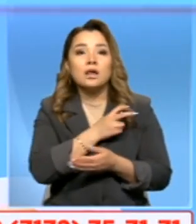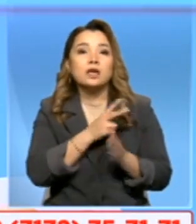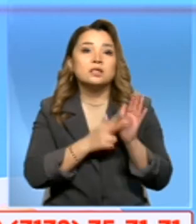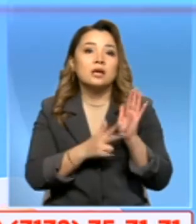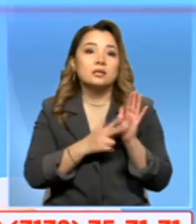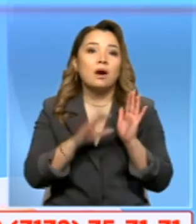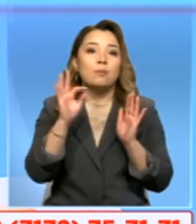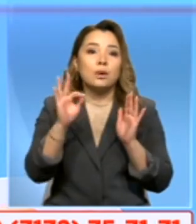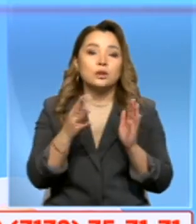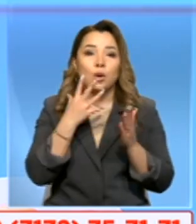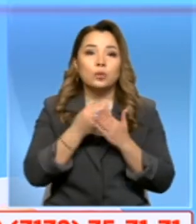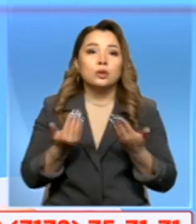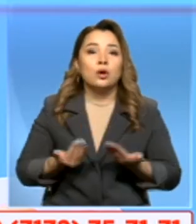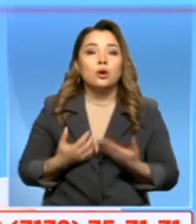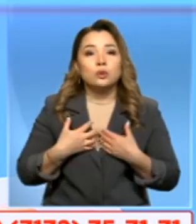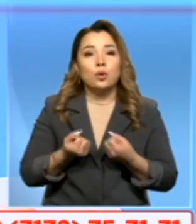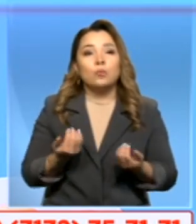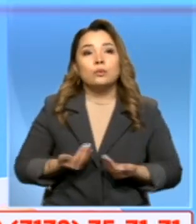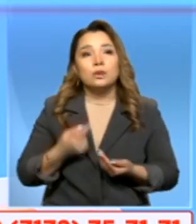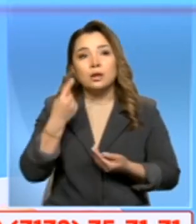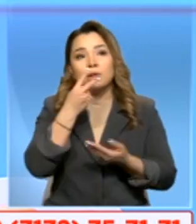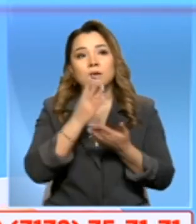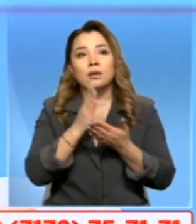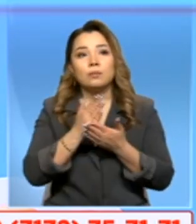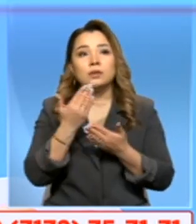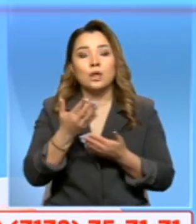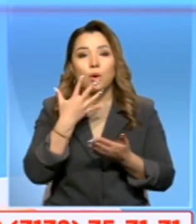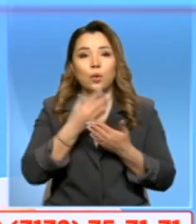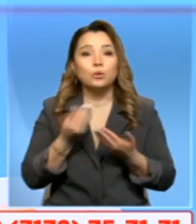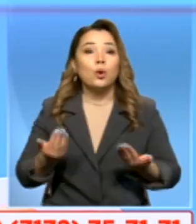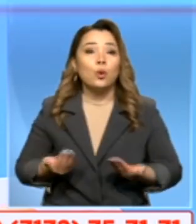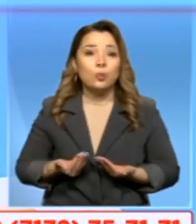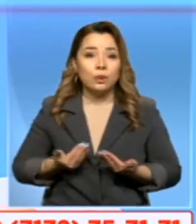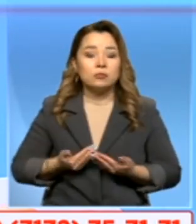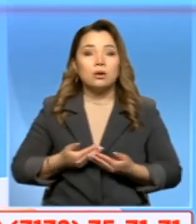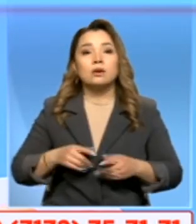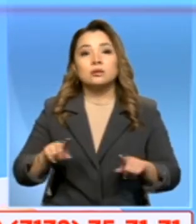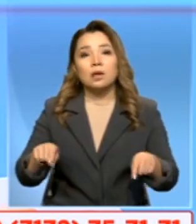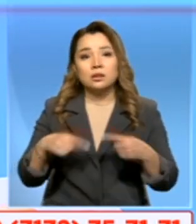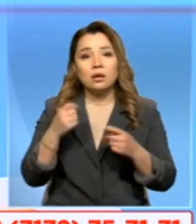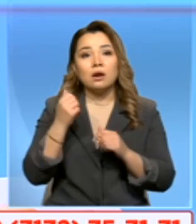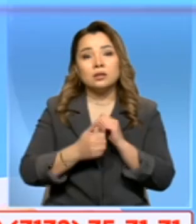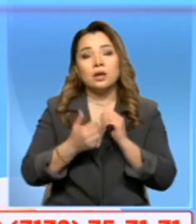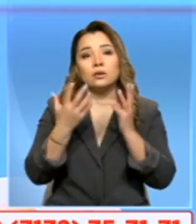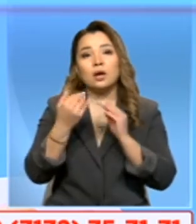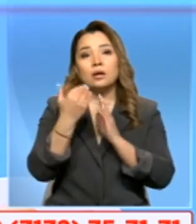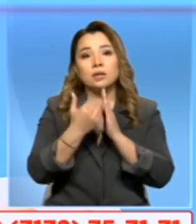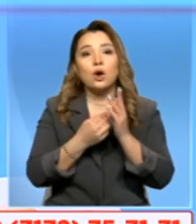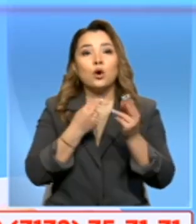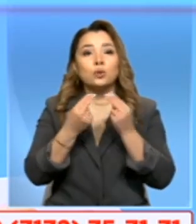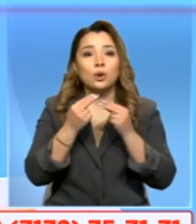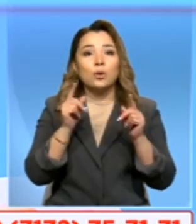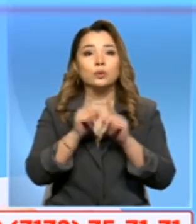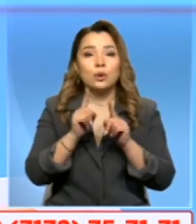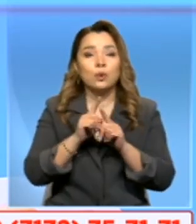80% сіздің өмір салтыңызға байланысты, Айнұр. Сондықтан өміріңізді, дағдыларыңызды, күн тәртібін, тамақтануыңызды, ұйқыңызды